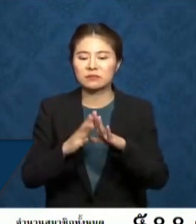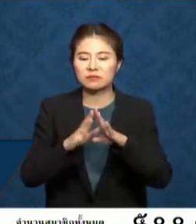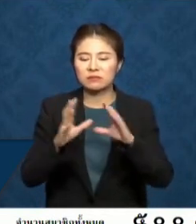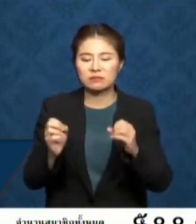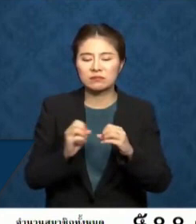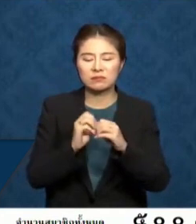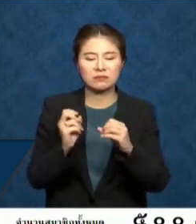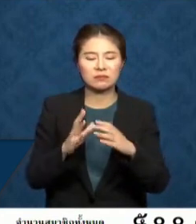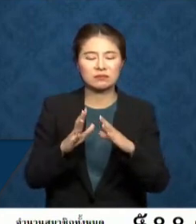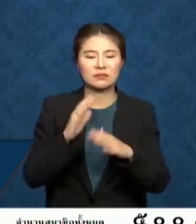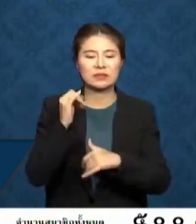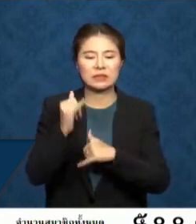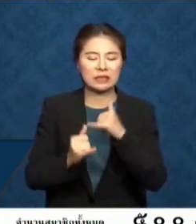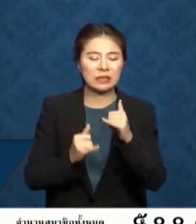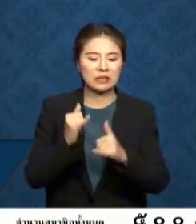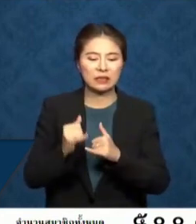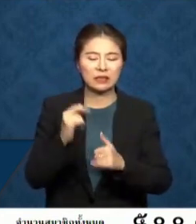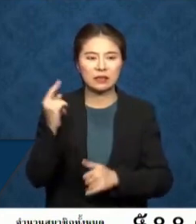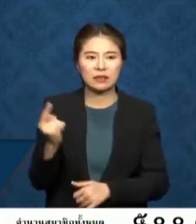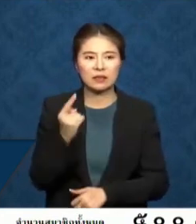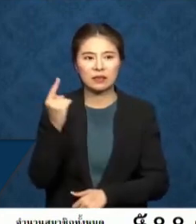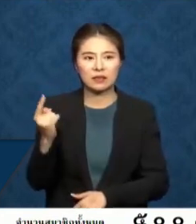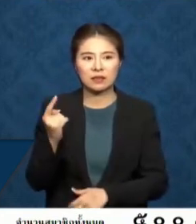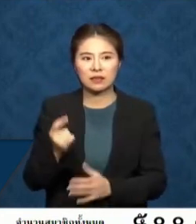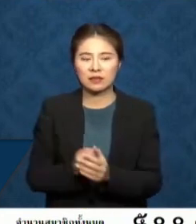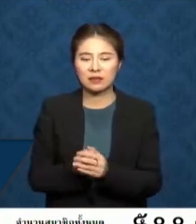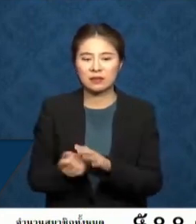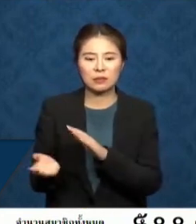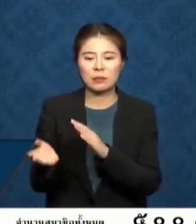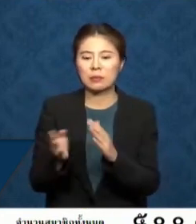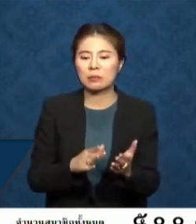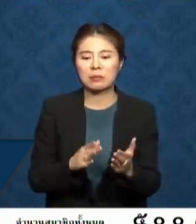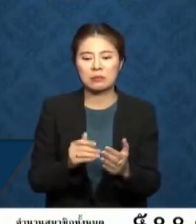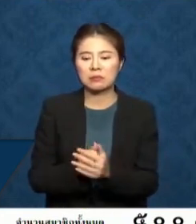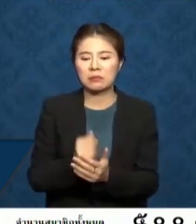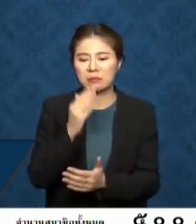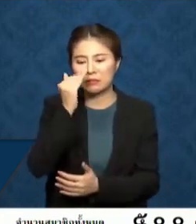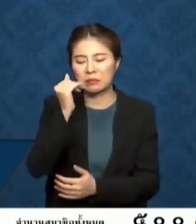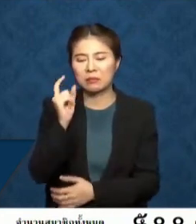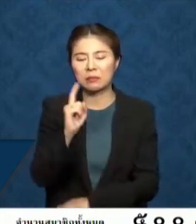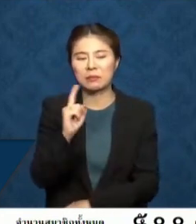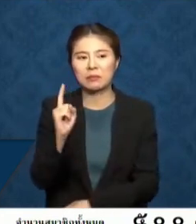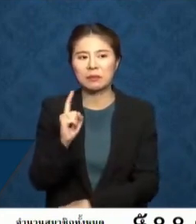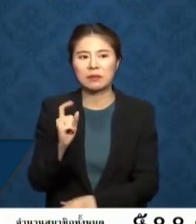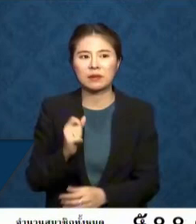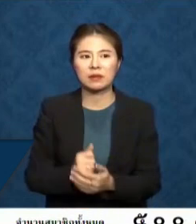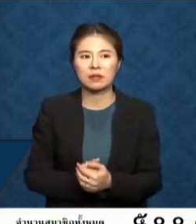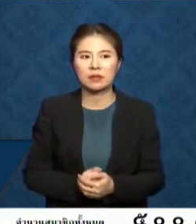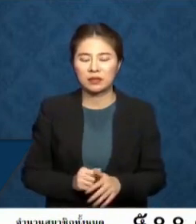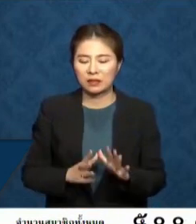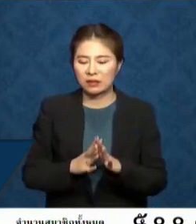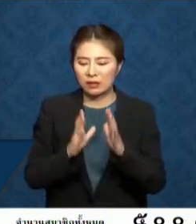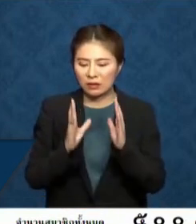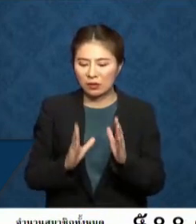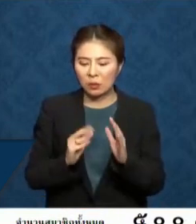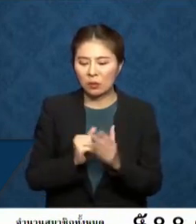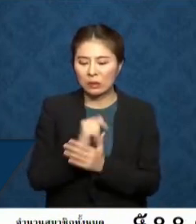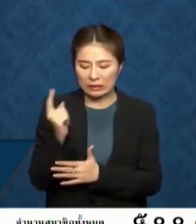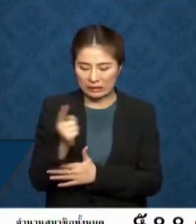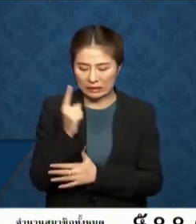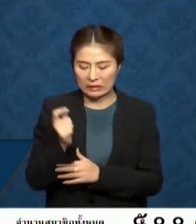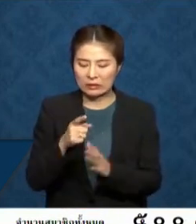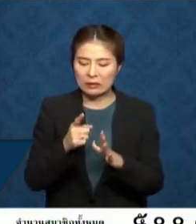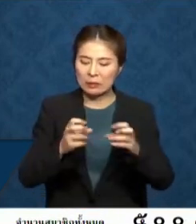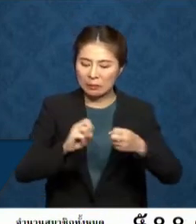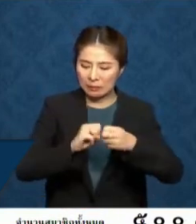น้ำครับคลื่นถาถมลูกเดียวก็หายไปหมดครับสิ่งที่อุตสาห์สร้างความหวังดีของรัฐบาลเพ